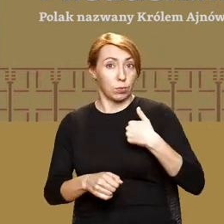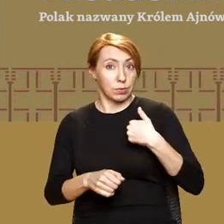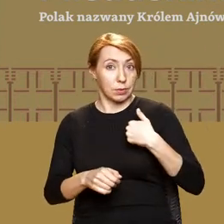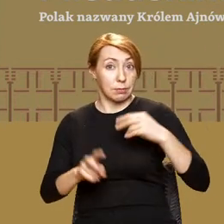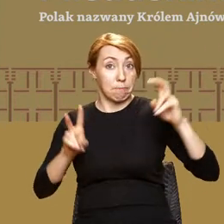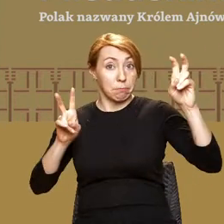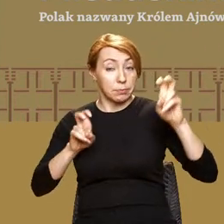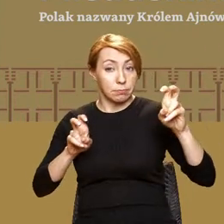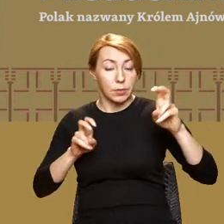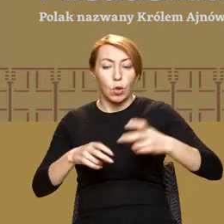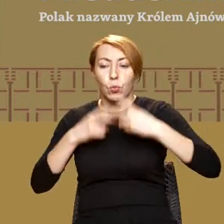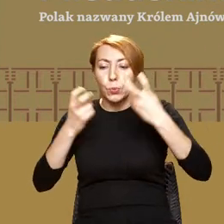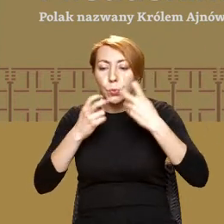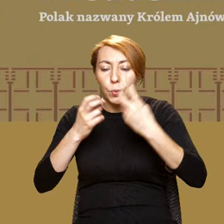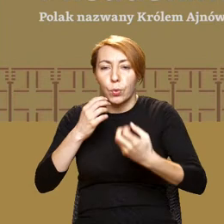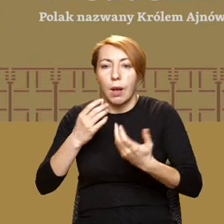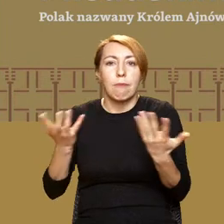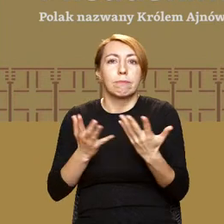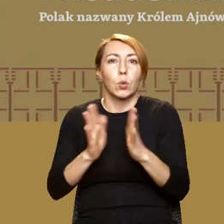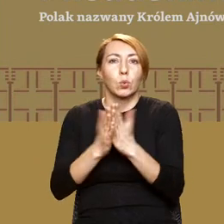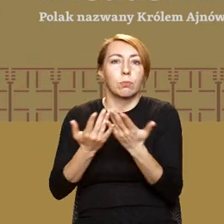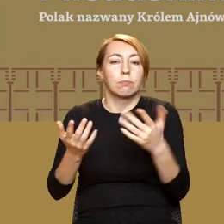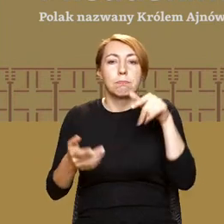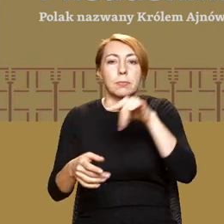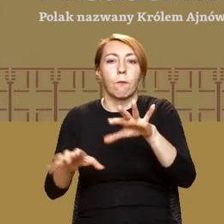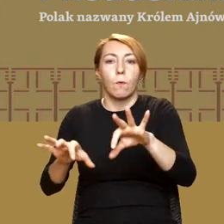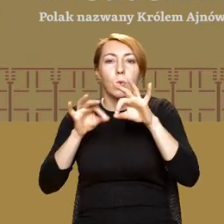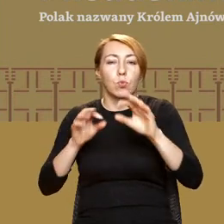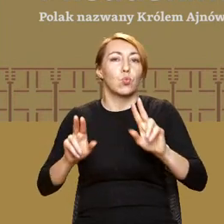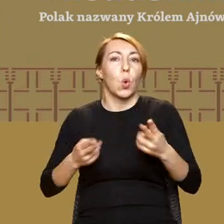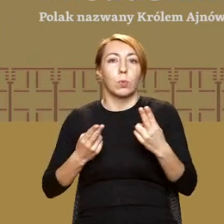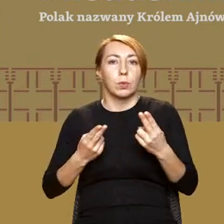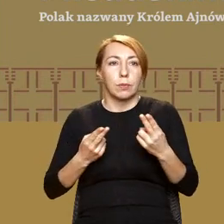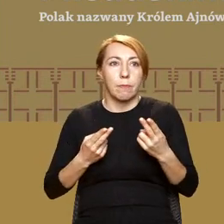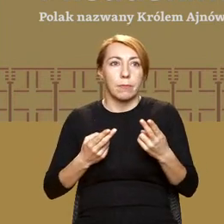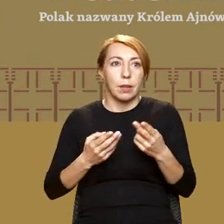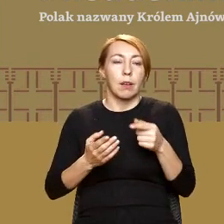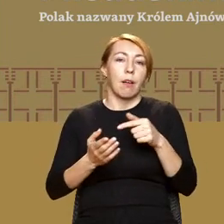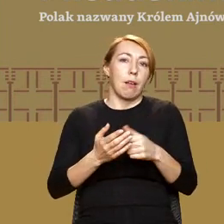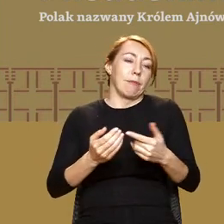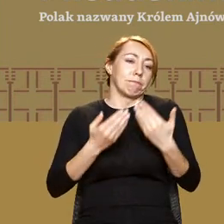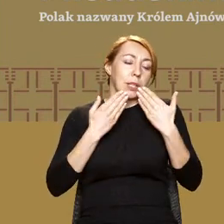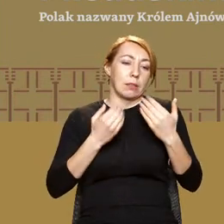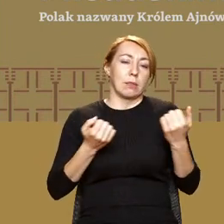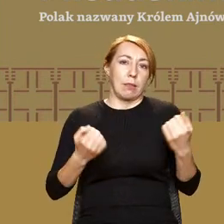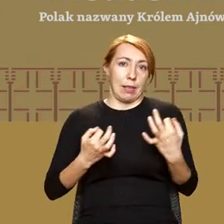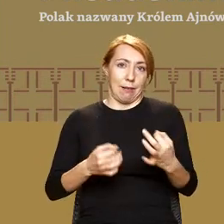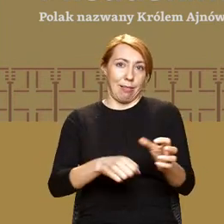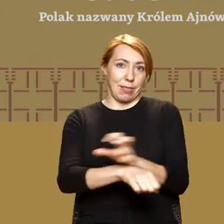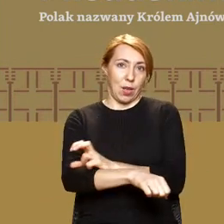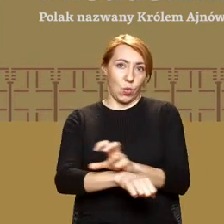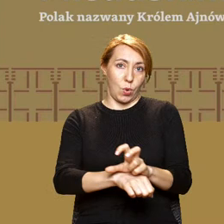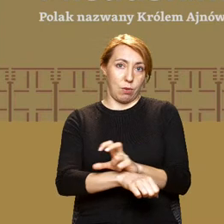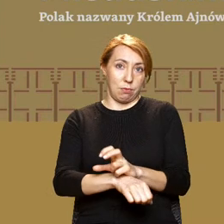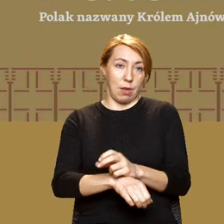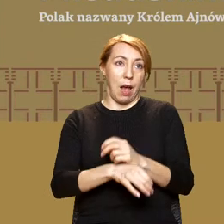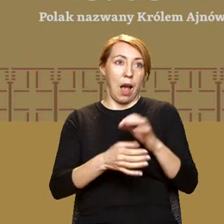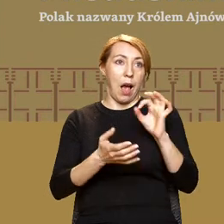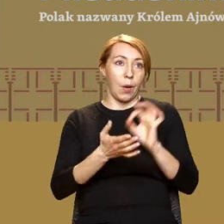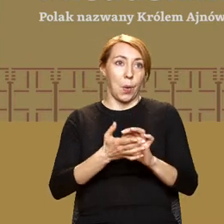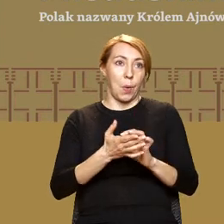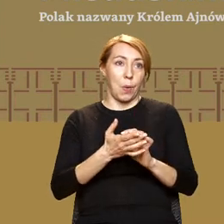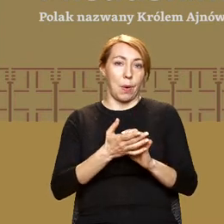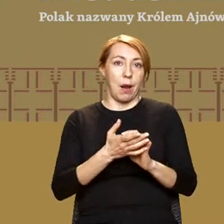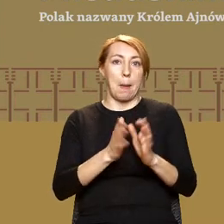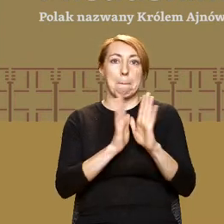źródeł. No i tutaj bardzo pomocny okazała się współczesna technologia. Przy zamkniętych przez większość